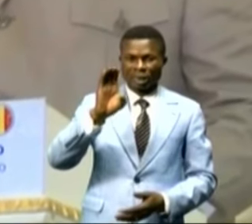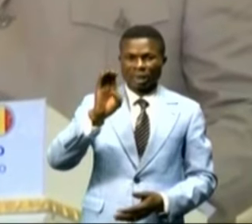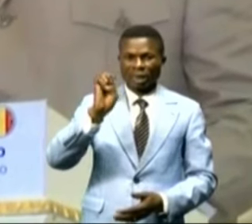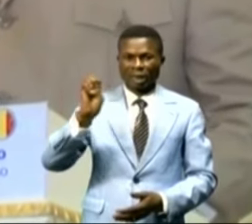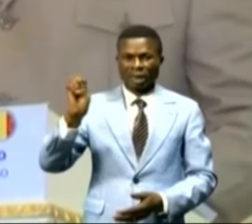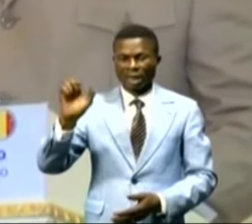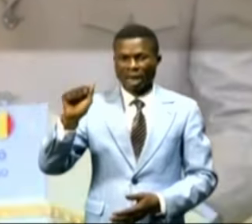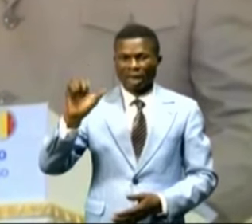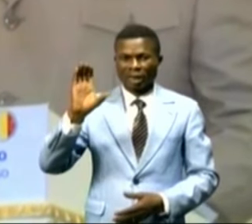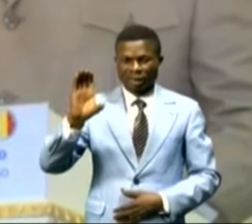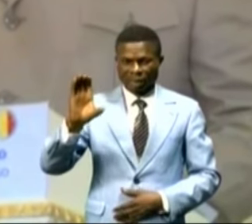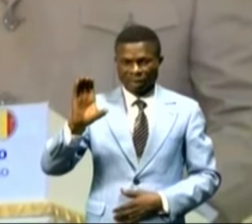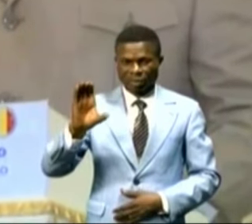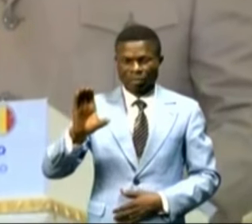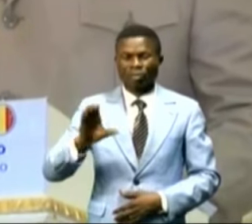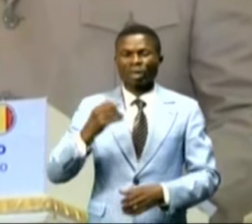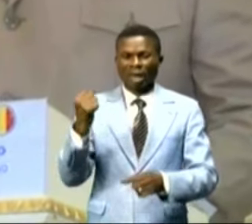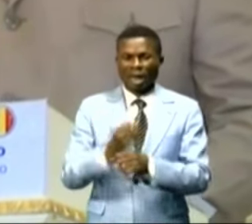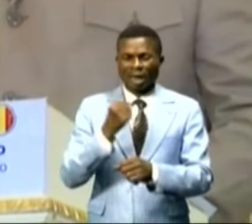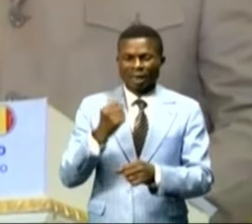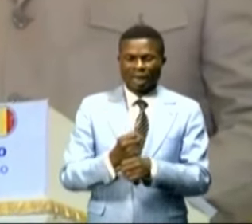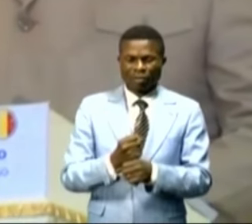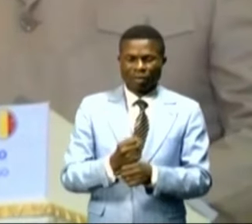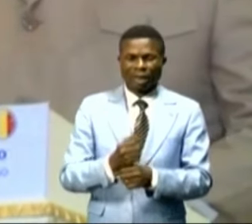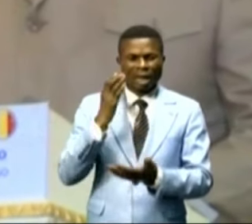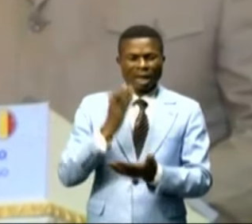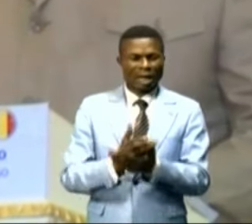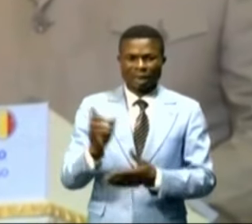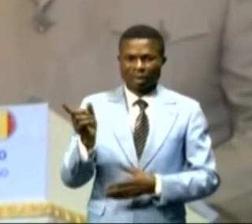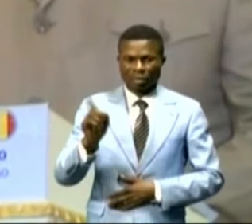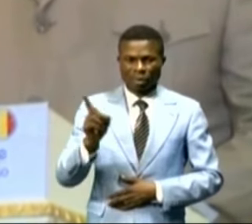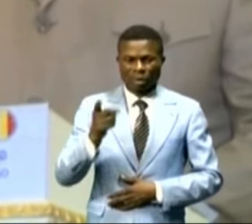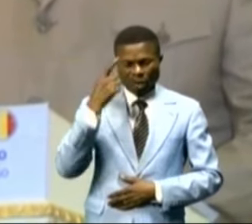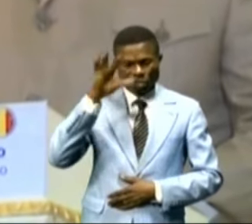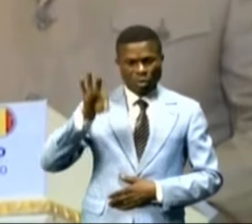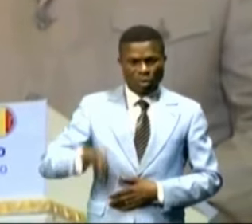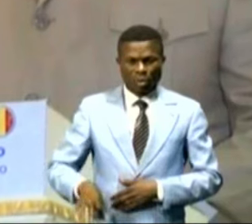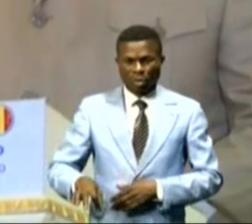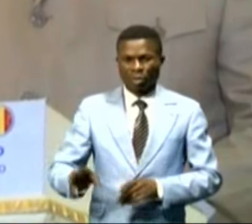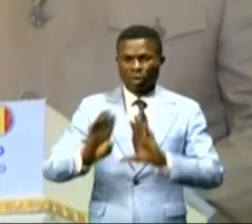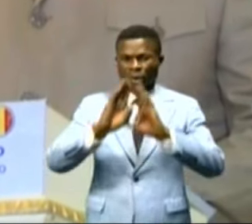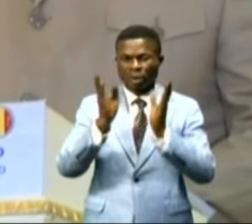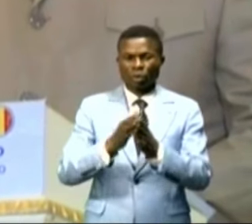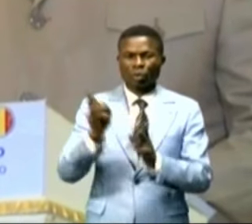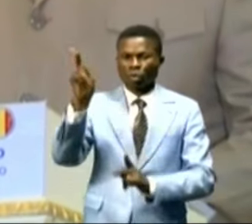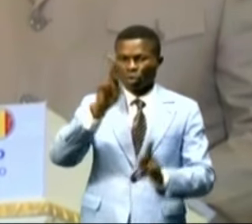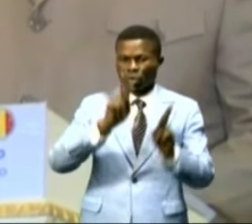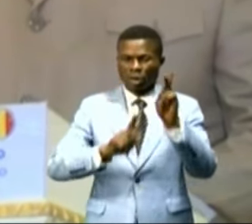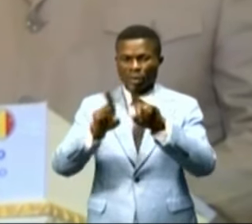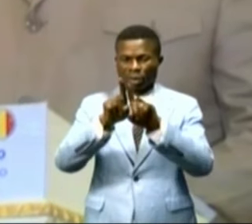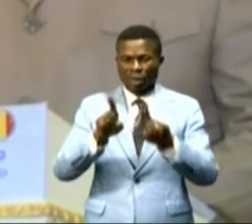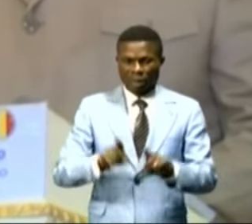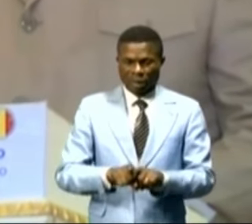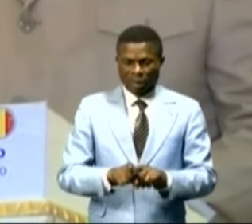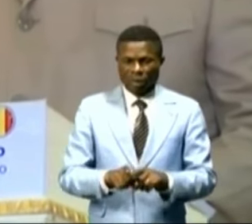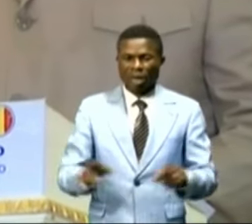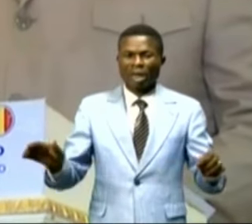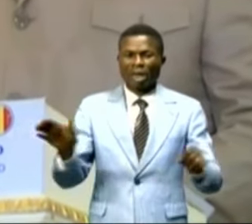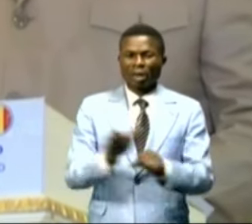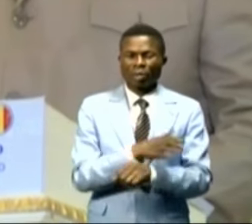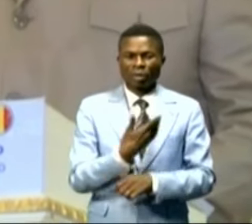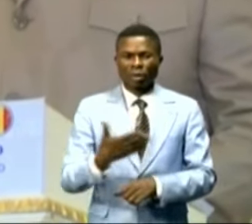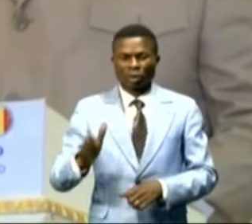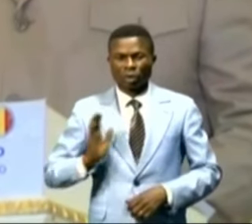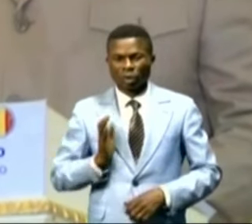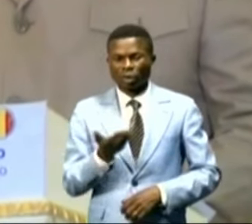sigle, à œuvrer sans relâche pour le bien-être de nos peuples et la prospérité de